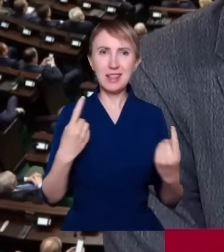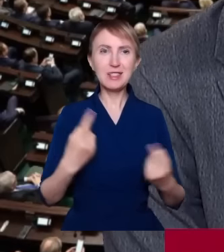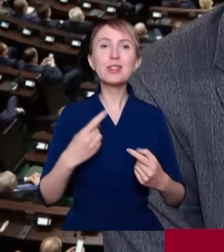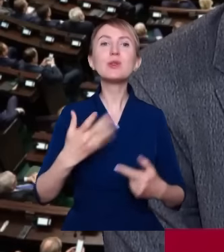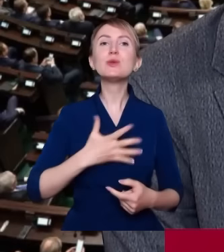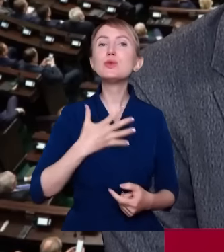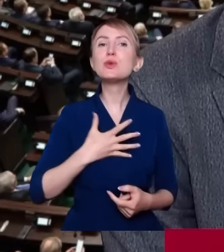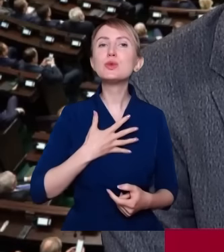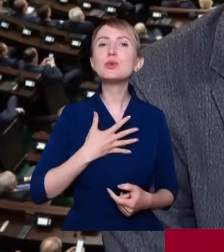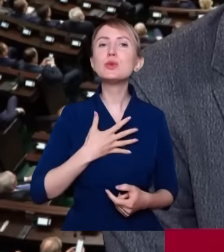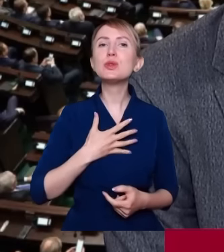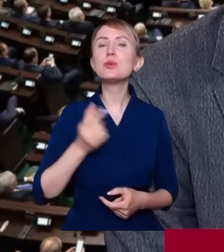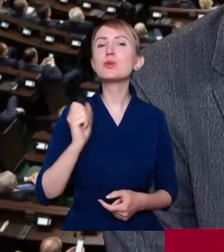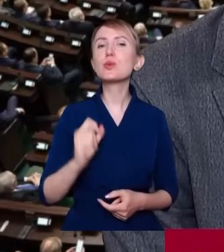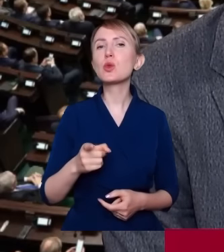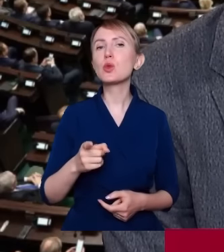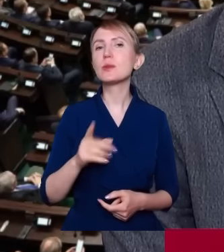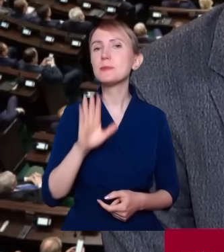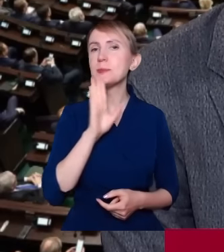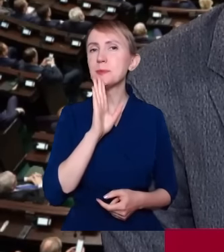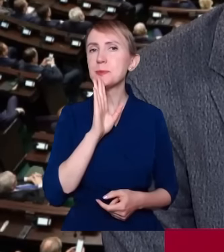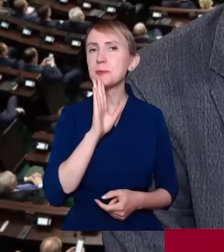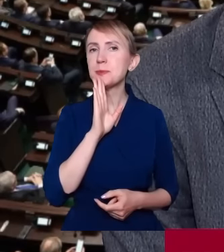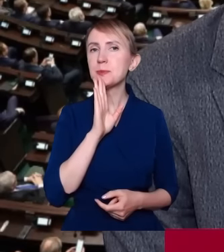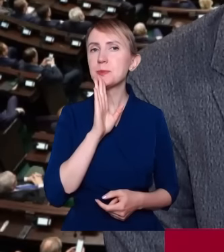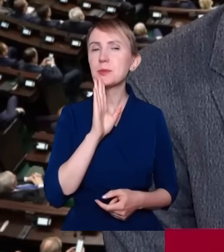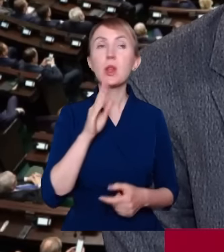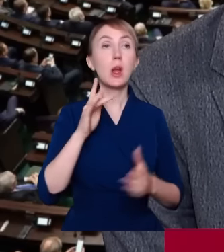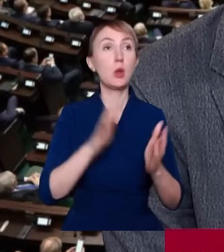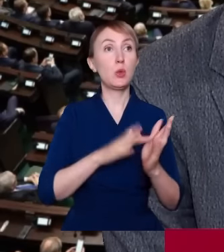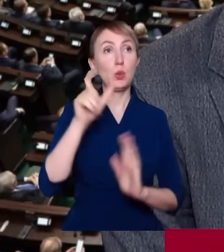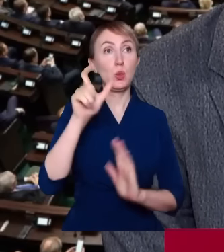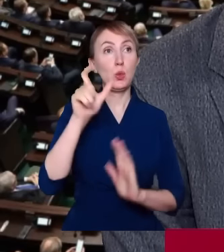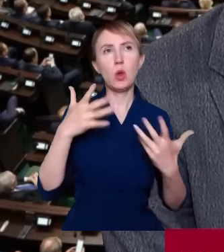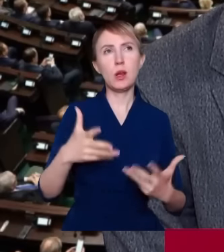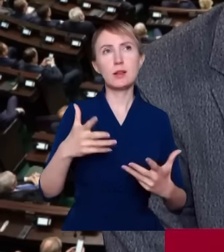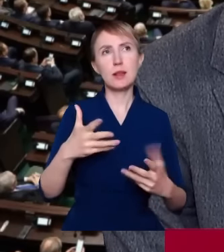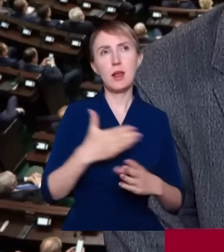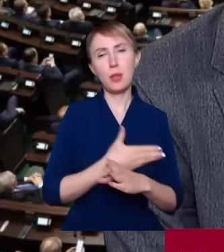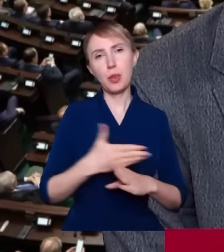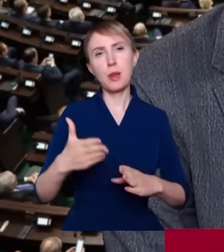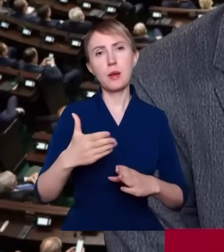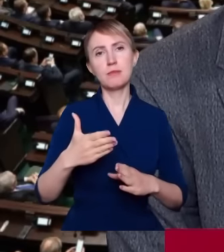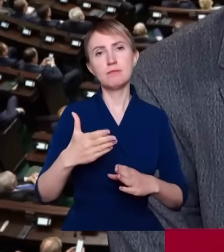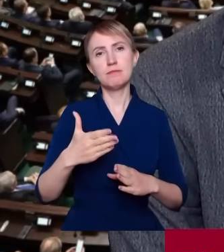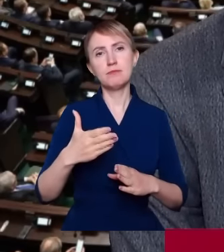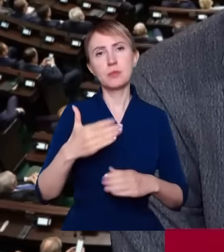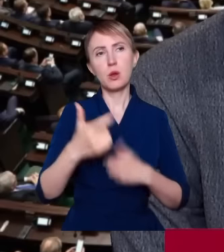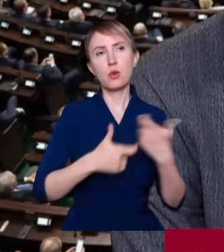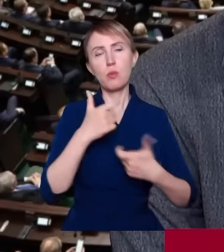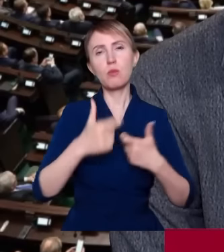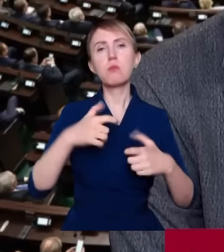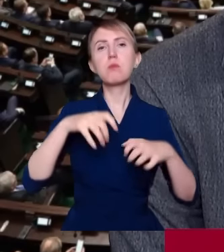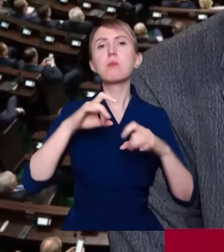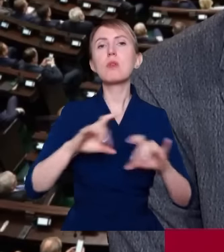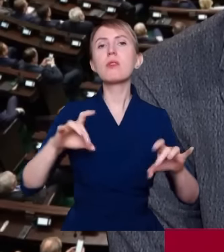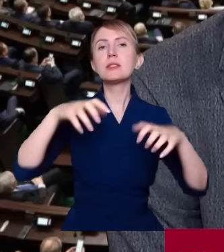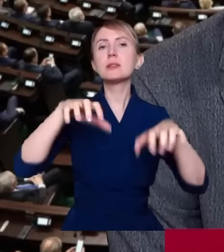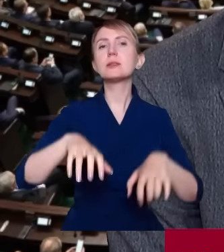mamy pewną drogę. Jak, jeżeli Donald Tusk będzie chciał pociągnąć profesora Adama Glapińskiego przed Trybunał Stanu, to jak